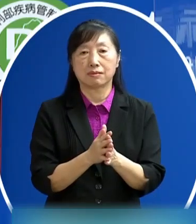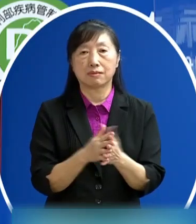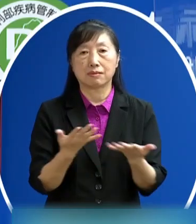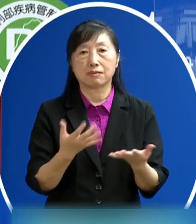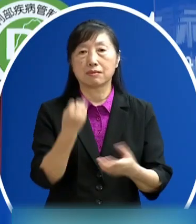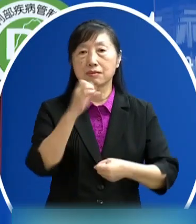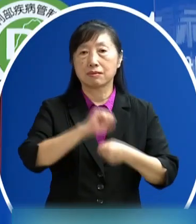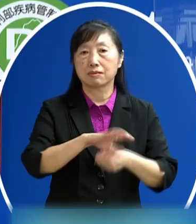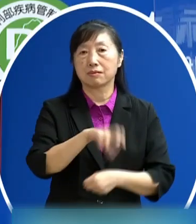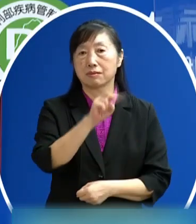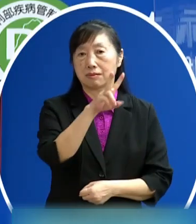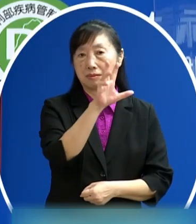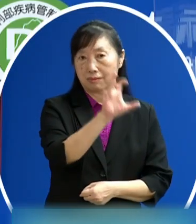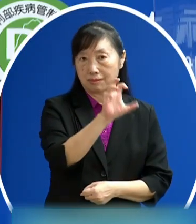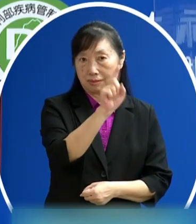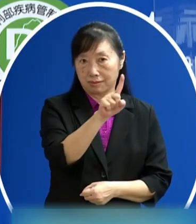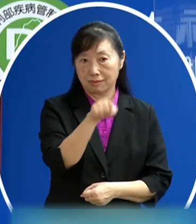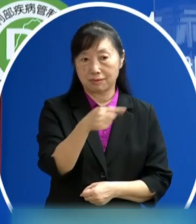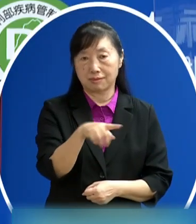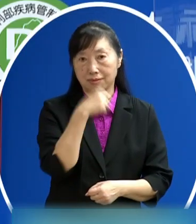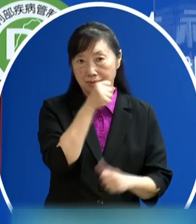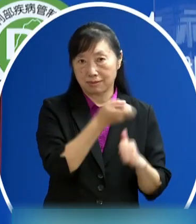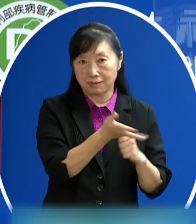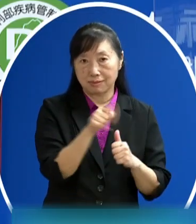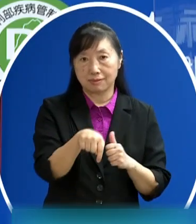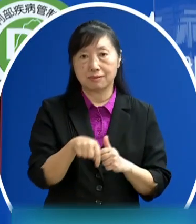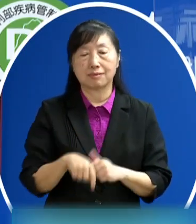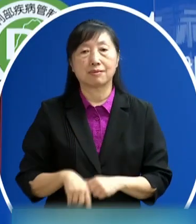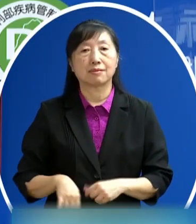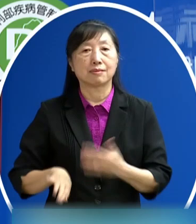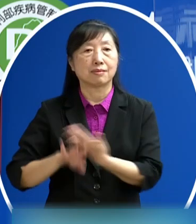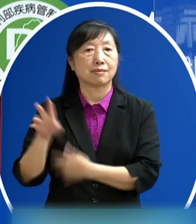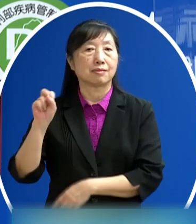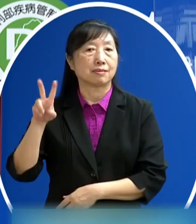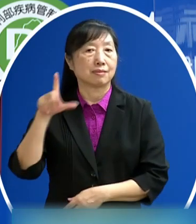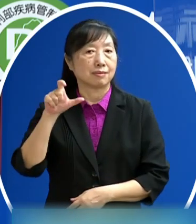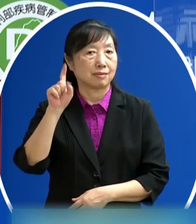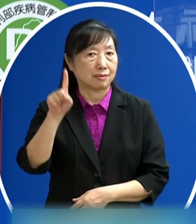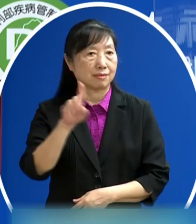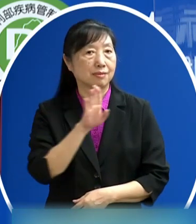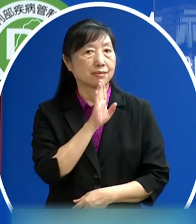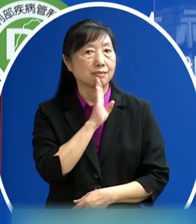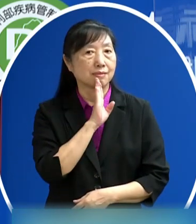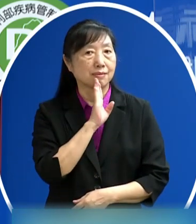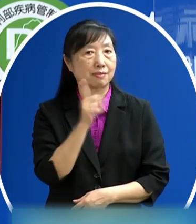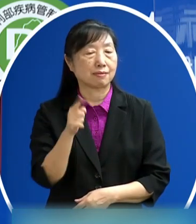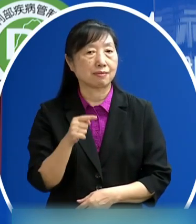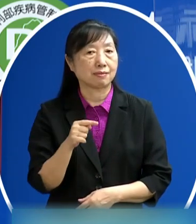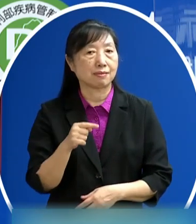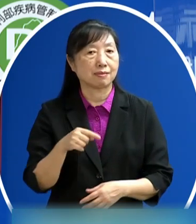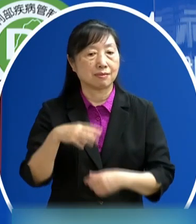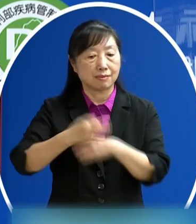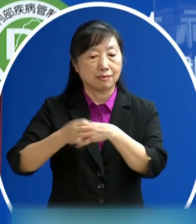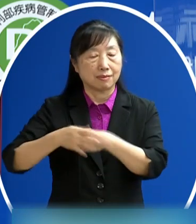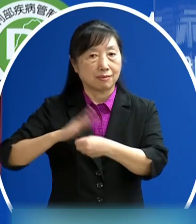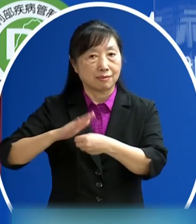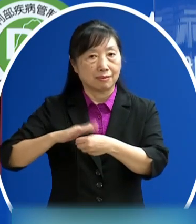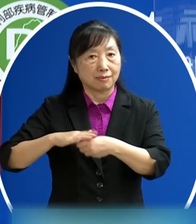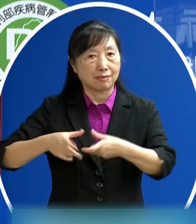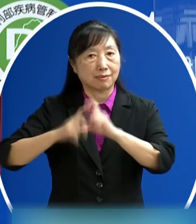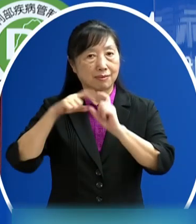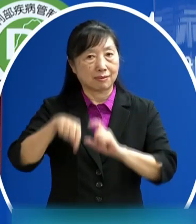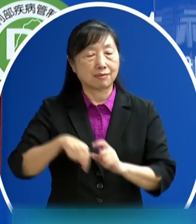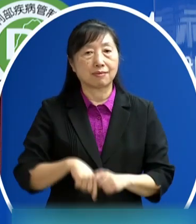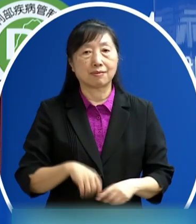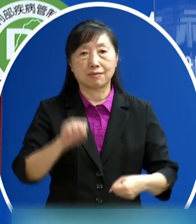我们新增的哈281例本土，那另外有261例的校正回归的个案，那